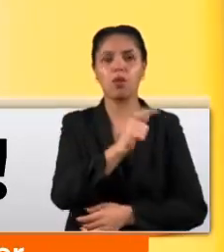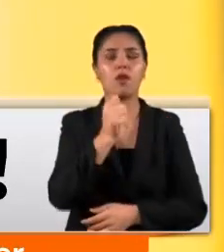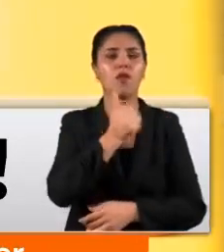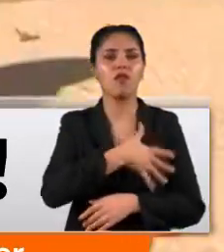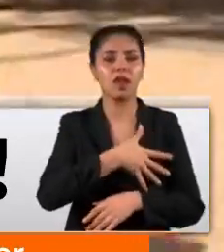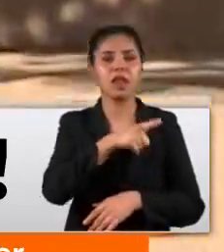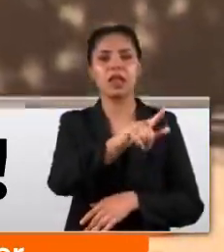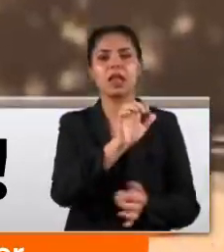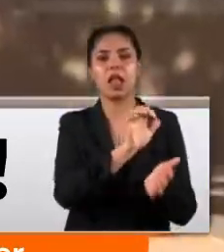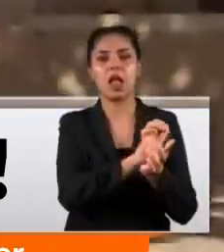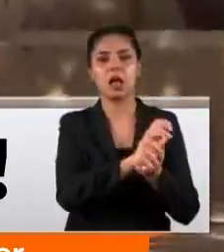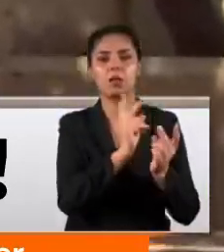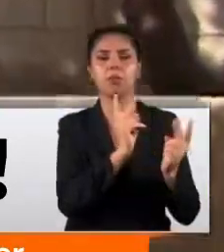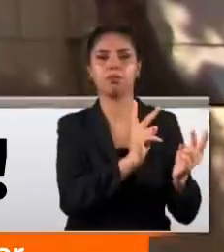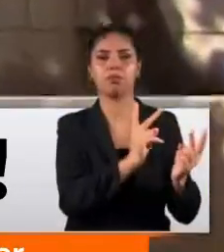Garip ailesi.